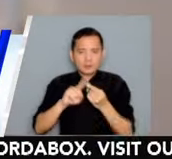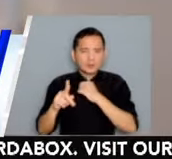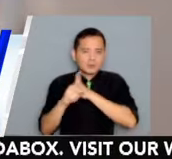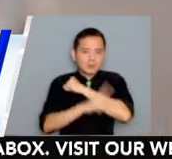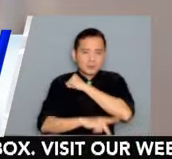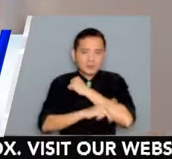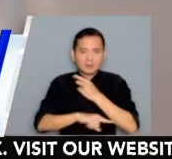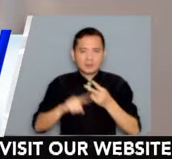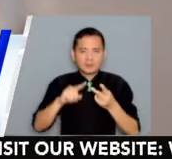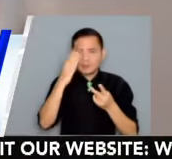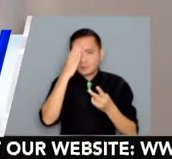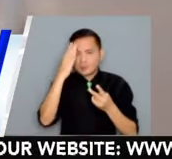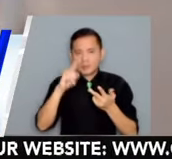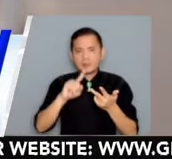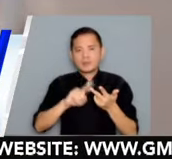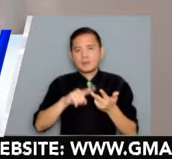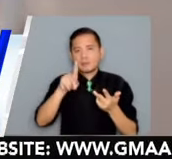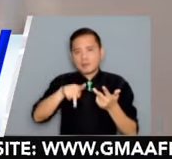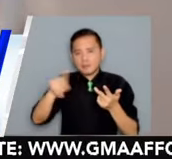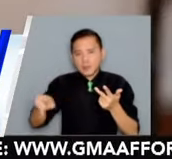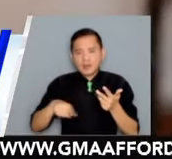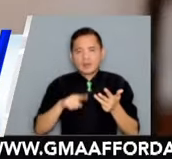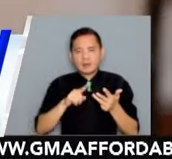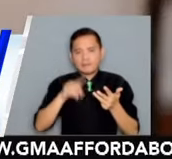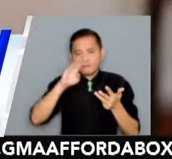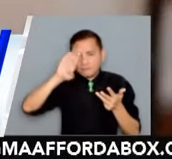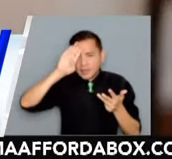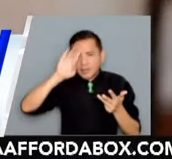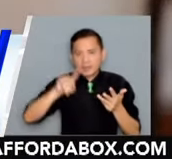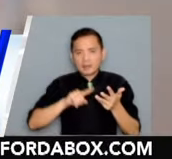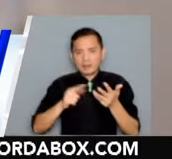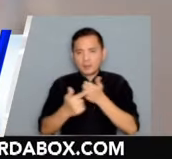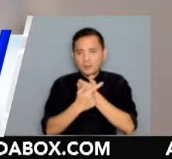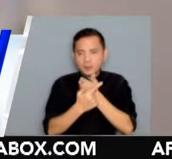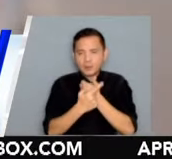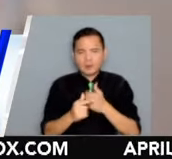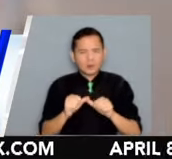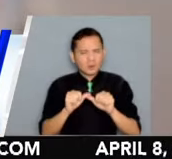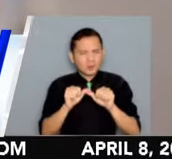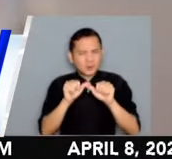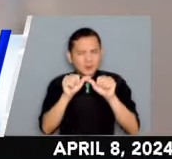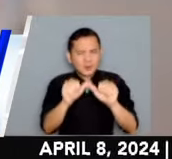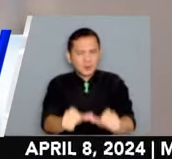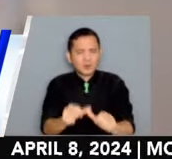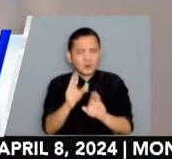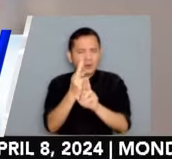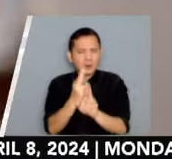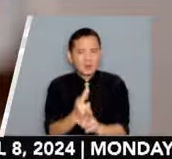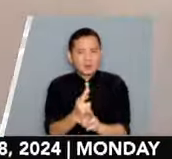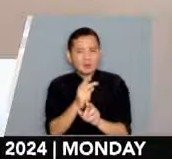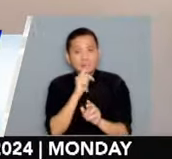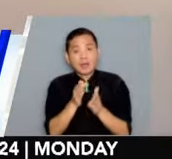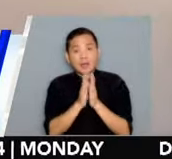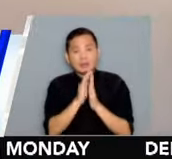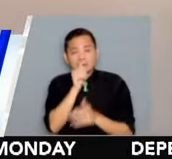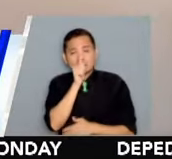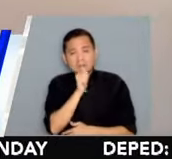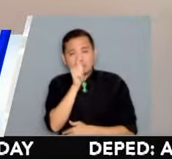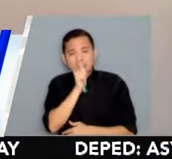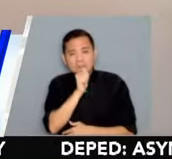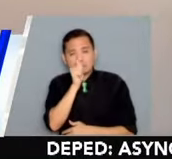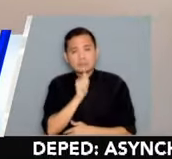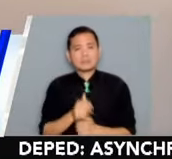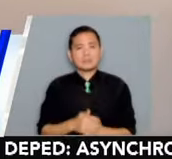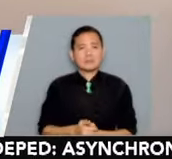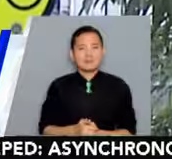Laguna. Tatagal daw ng ilang taon ang construction kaya humihingi siya ng pasensya mula sa publiko. Kabilang din sa mga solusyon sa